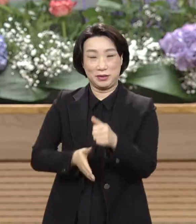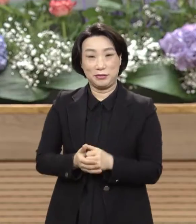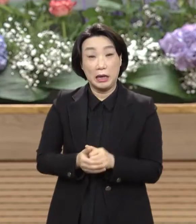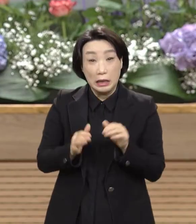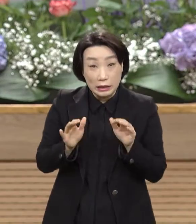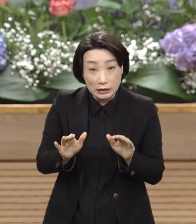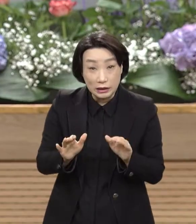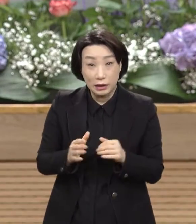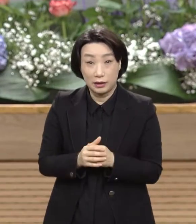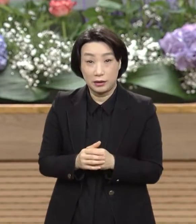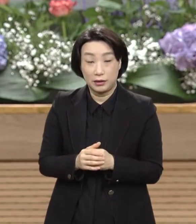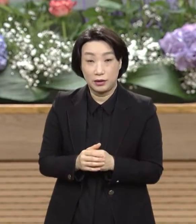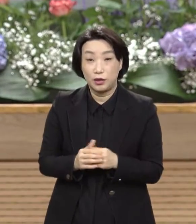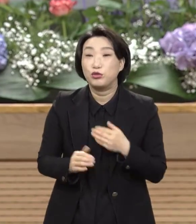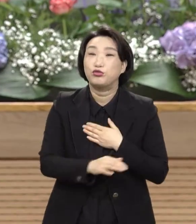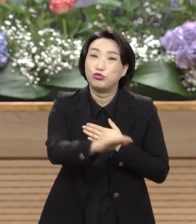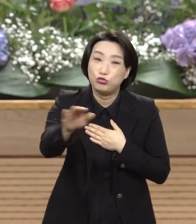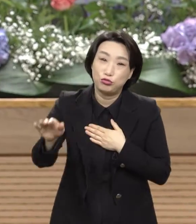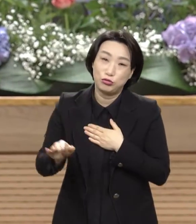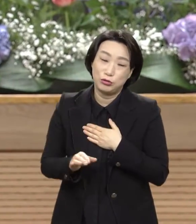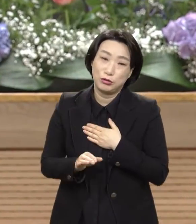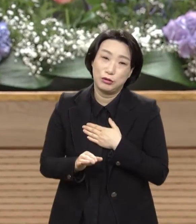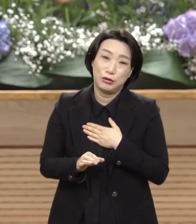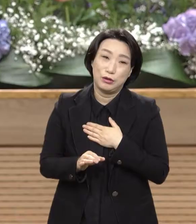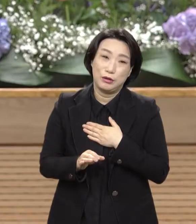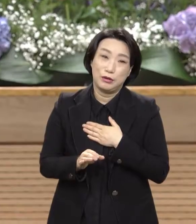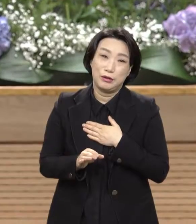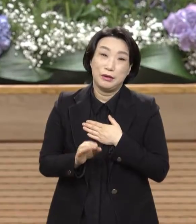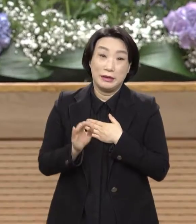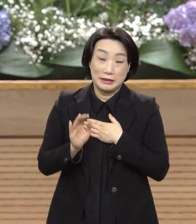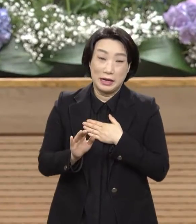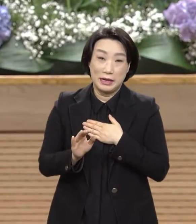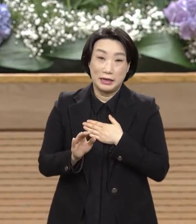근데 우리는